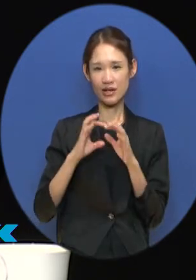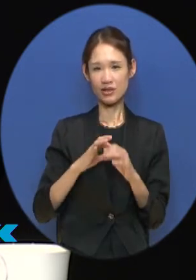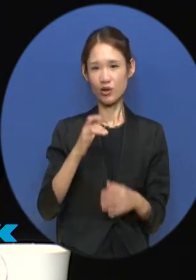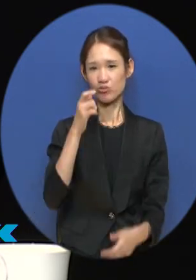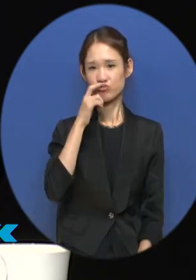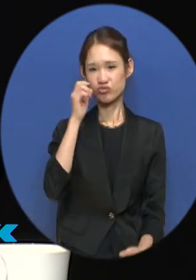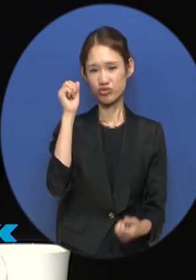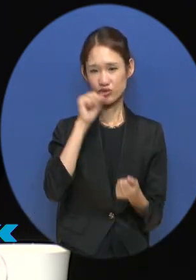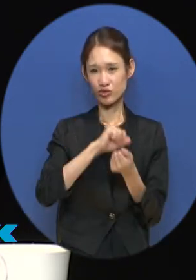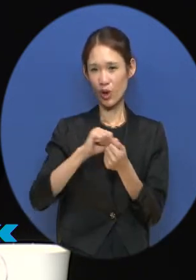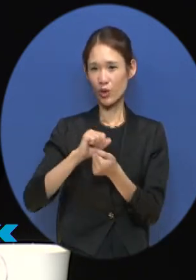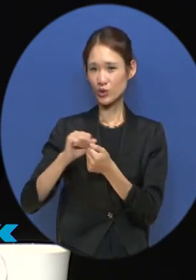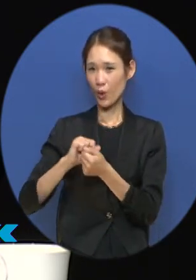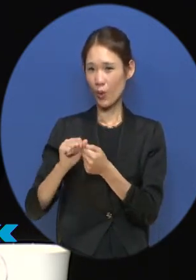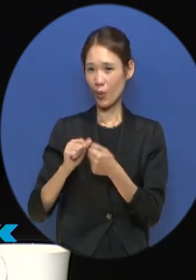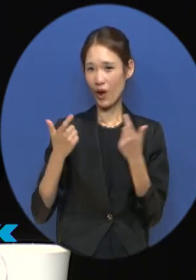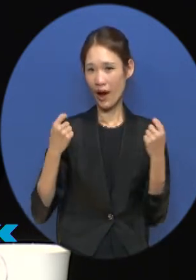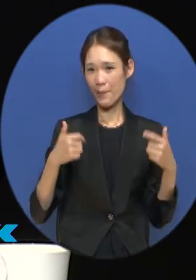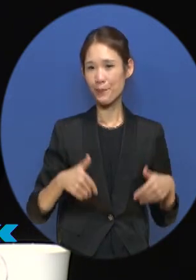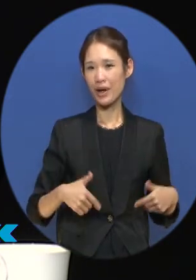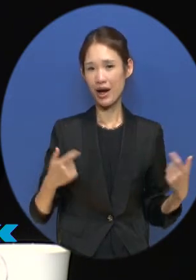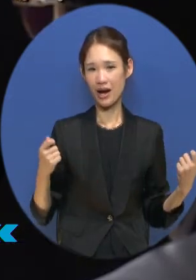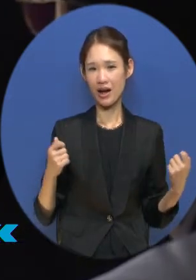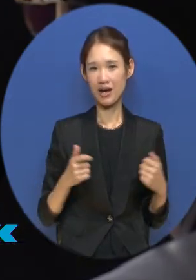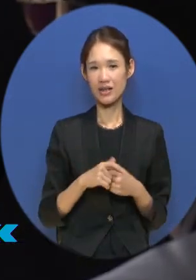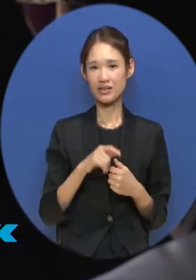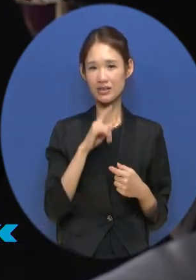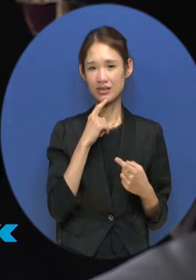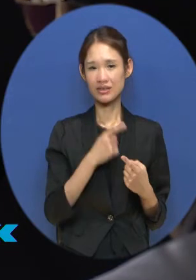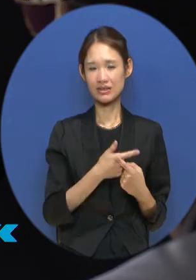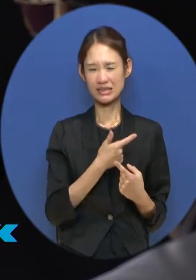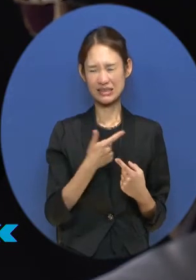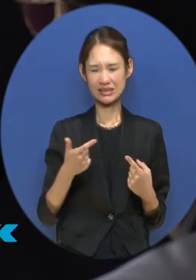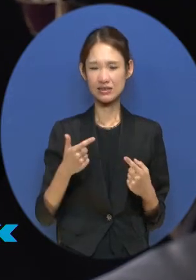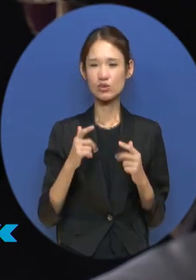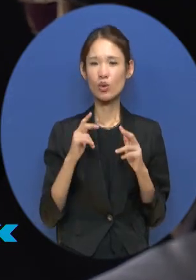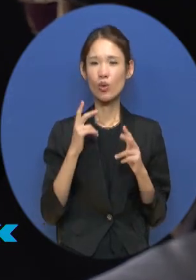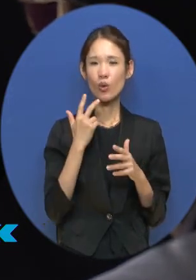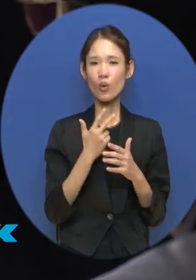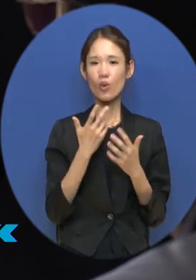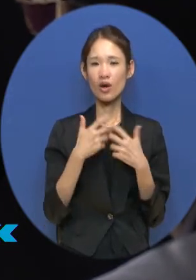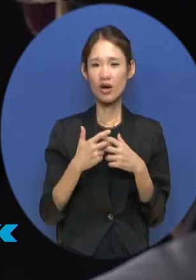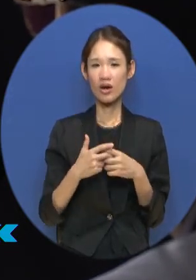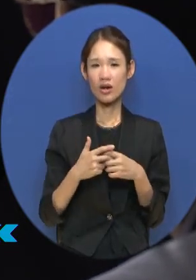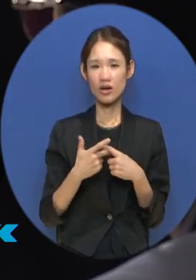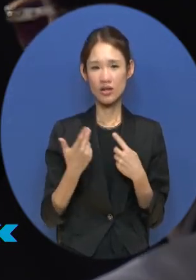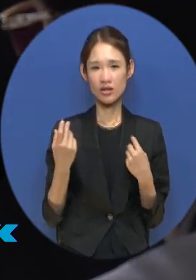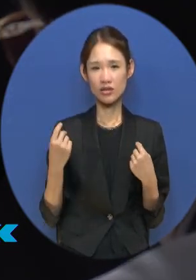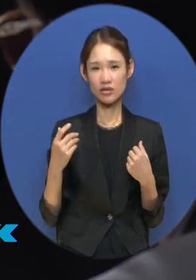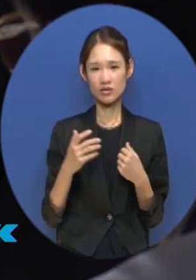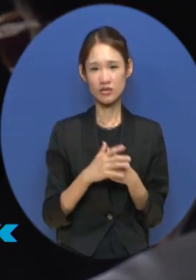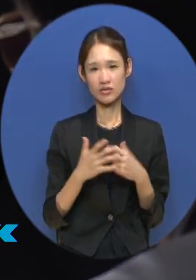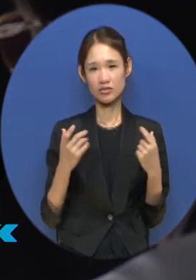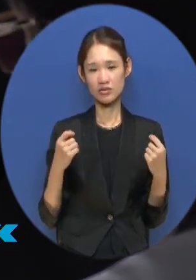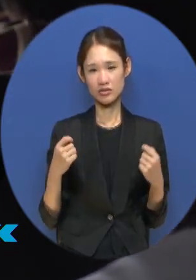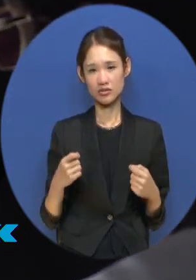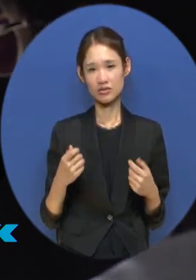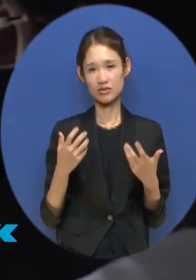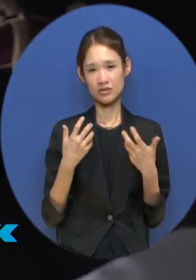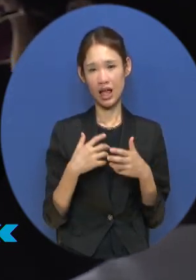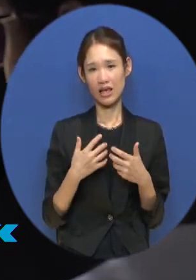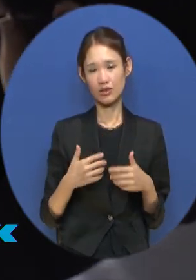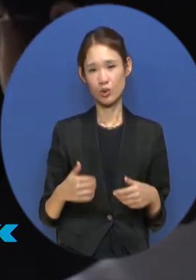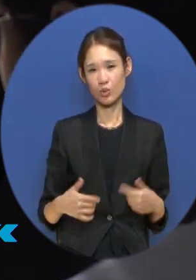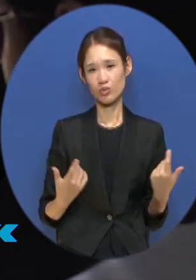청소하는 것도 좀 필요하고요. 또 당연히 대형 공기청정기와 같이 부유먼지를 포집할 수 있는 그런 장치도